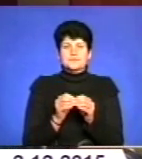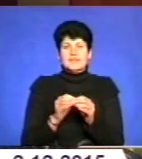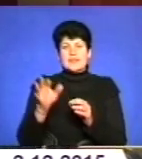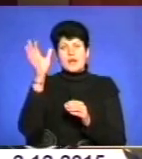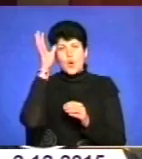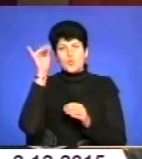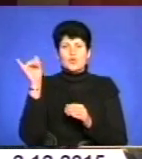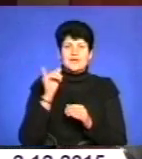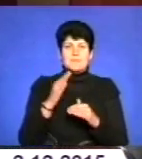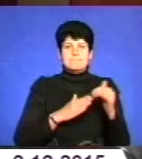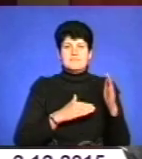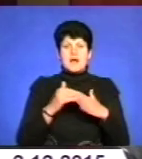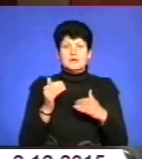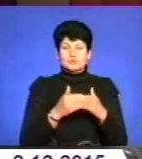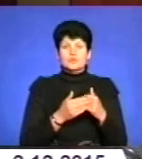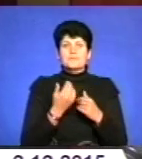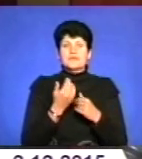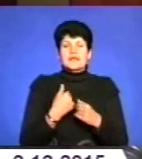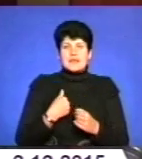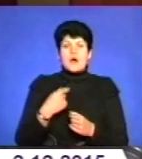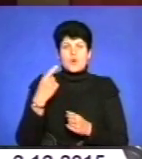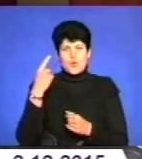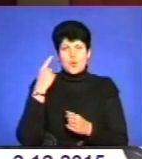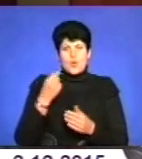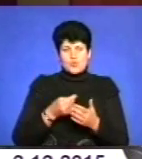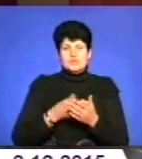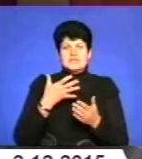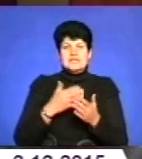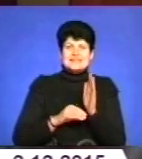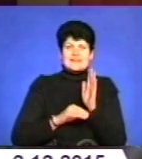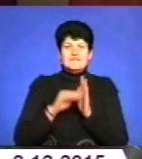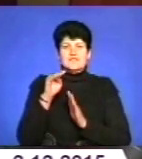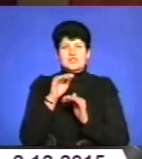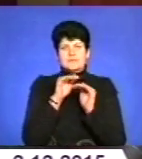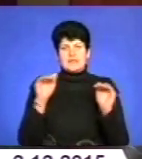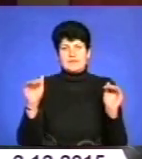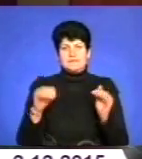науку, і практику. Я оцінюю за найвищим таким рівнем.